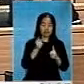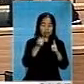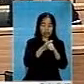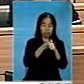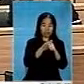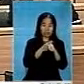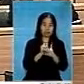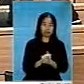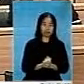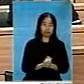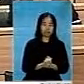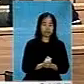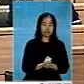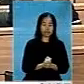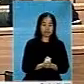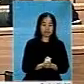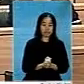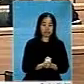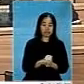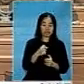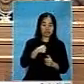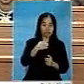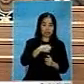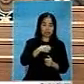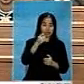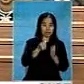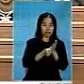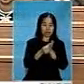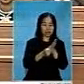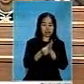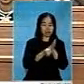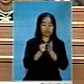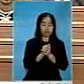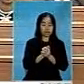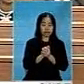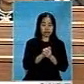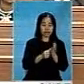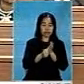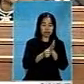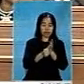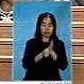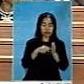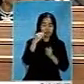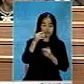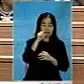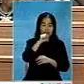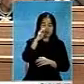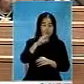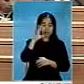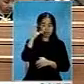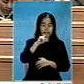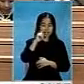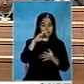รกเนี่ยเราต้องการแก้ไขให้สมาชิกวุฒิสภามาจากการ